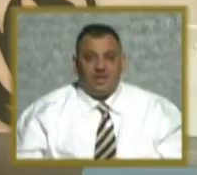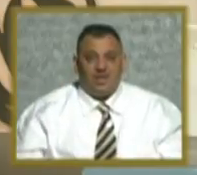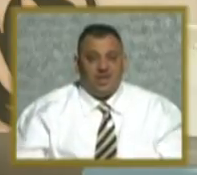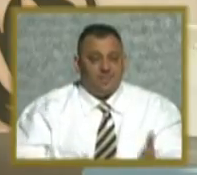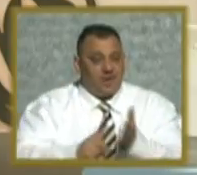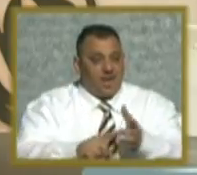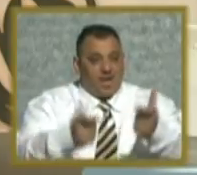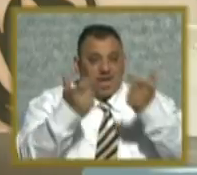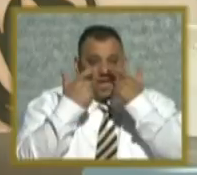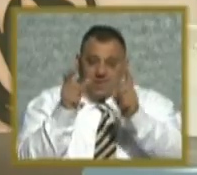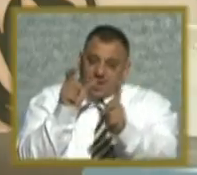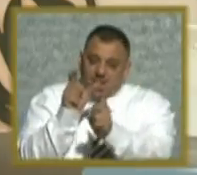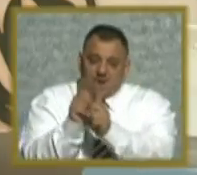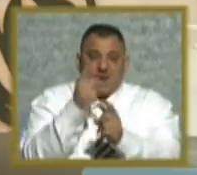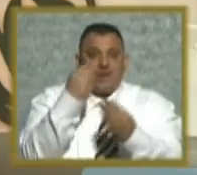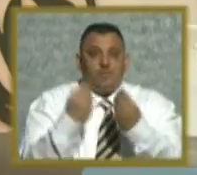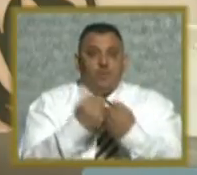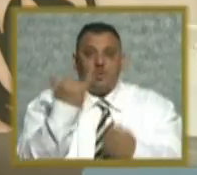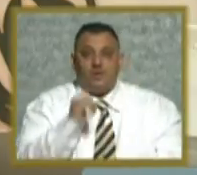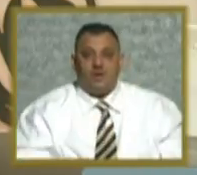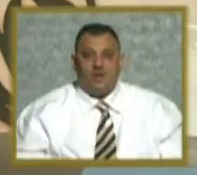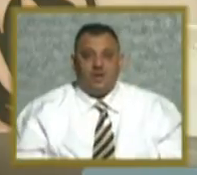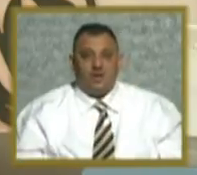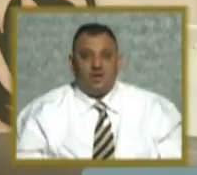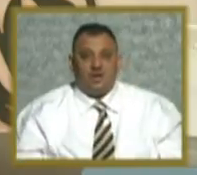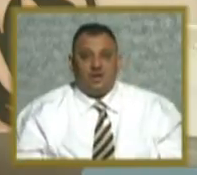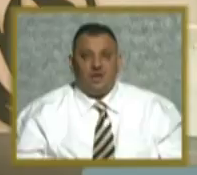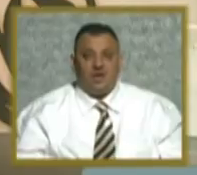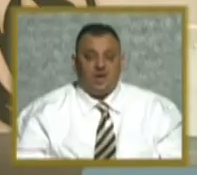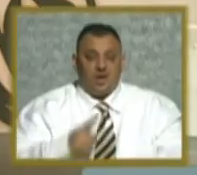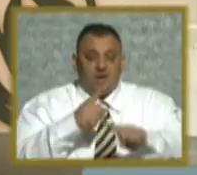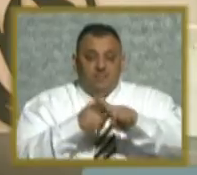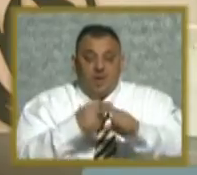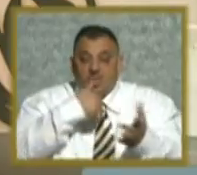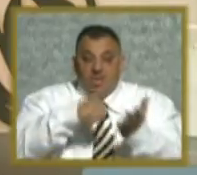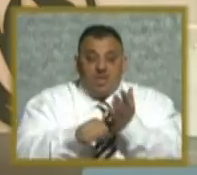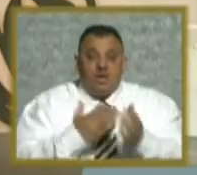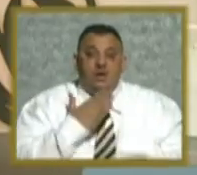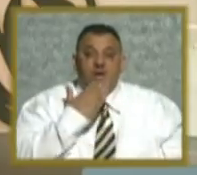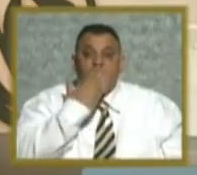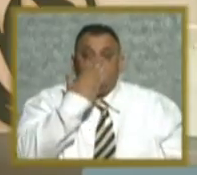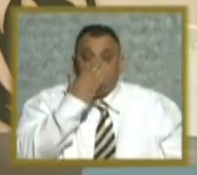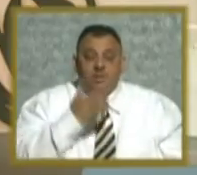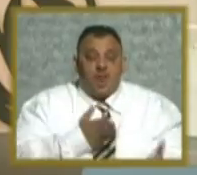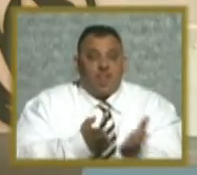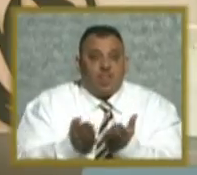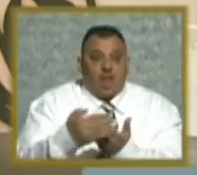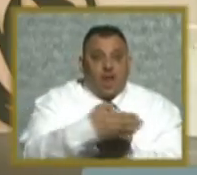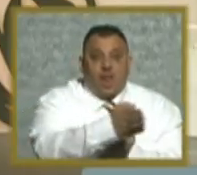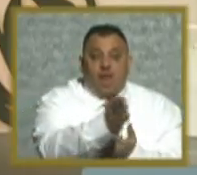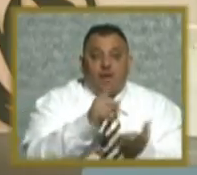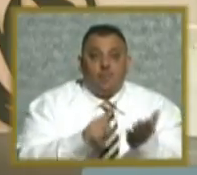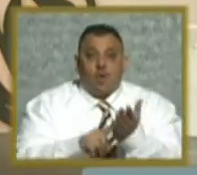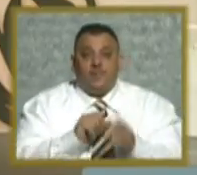الناس ونرغب الناس. هذا غلط، هذا غلط، هذا إما جهل فيه وإما ضلال والعياذ بالله